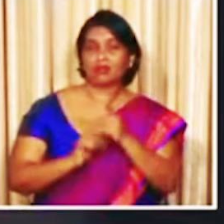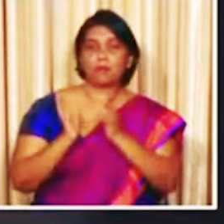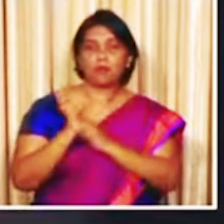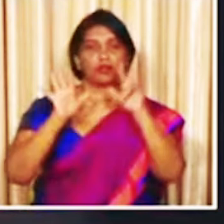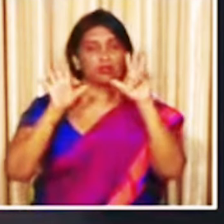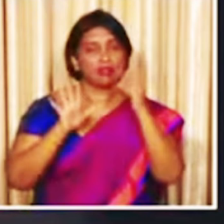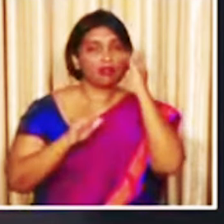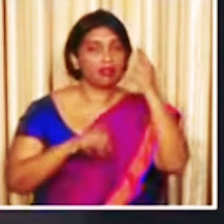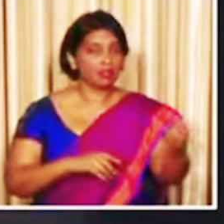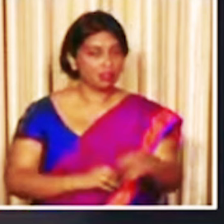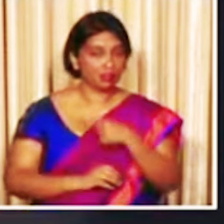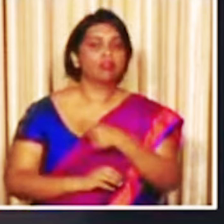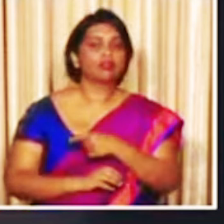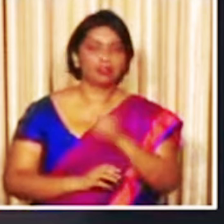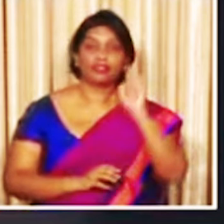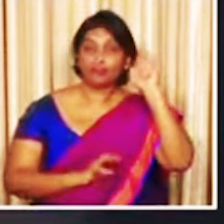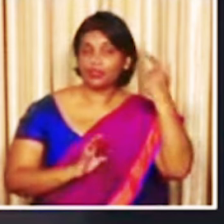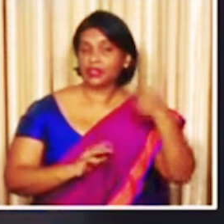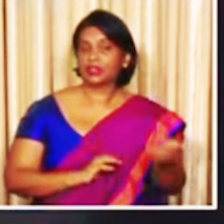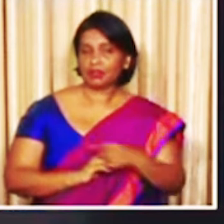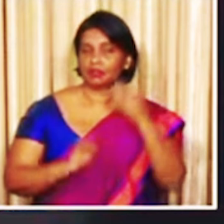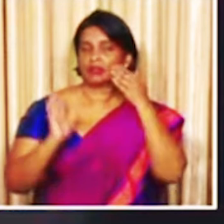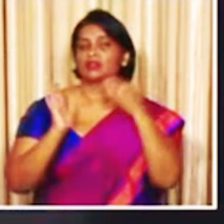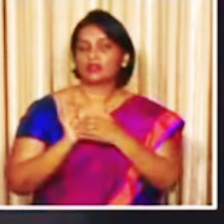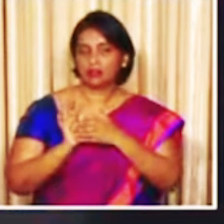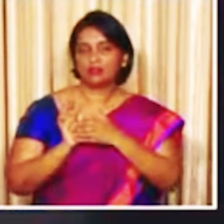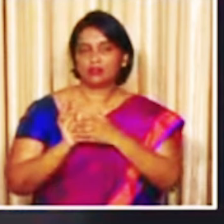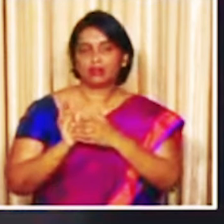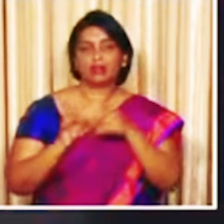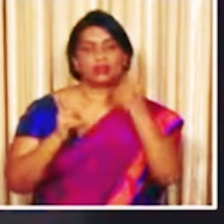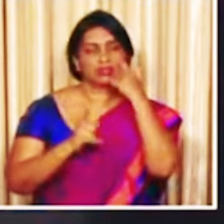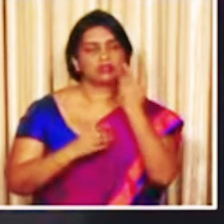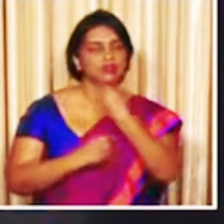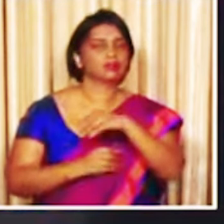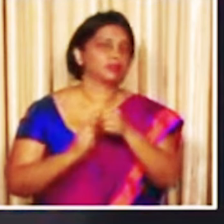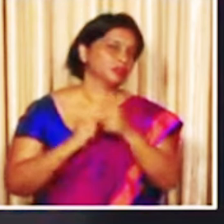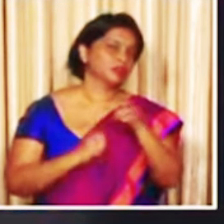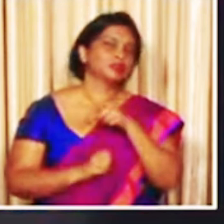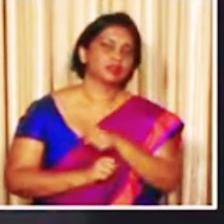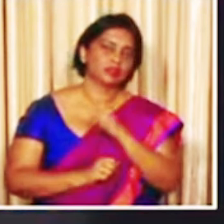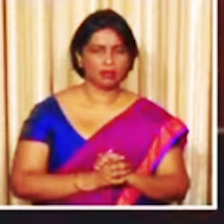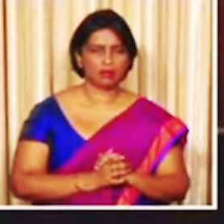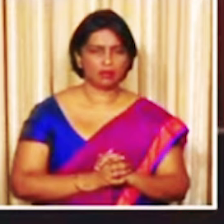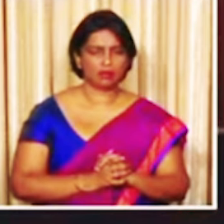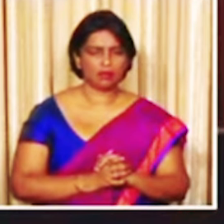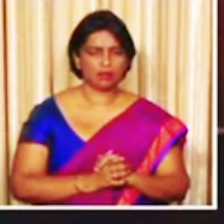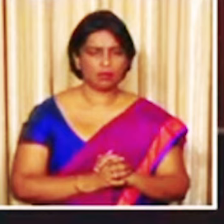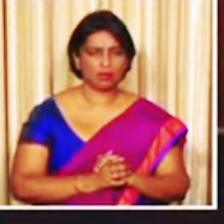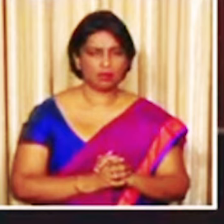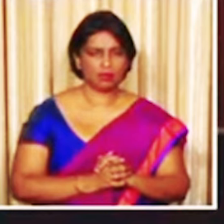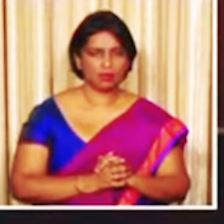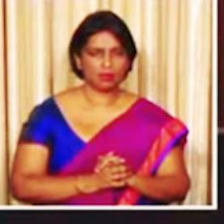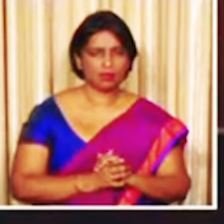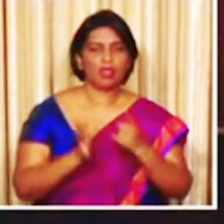වෙනිදා කාන්තා දිනයේදී ඒක සුවිශේෂී දිනයක් කොට සලකලා ඒ අයට සමාව ලබා දෙන්න කටයුතු කරන්න කියලාත් මම ඉල්ලා සිටිනවා. ගරු අනුරාධ